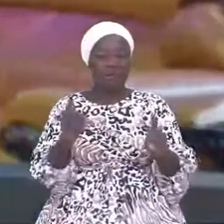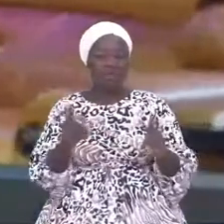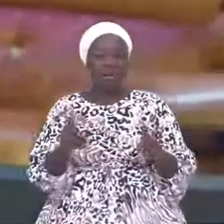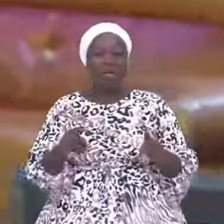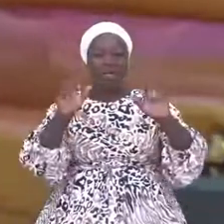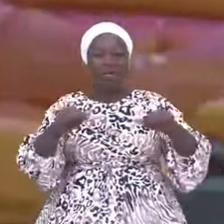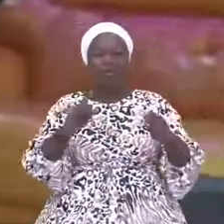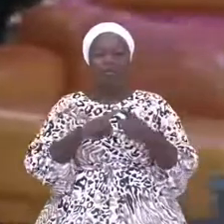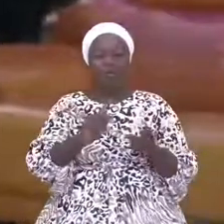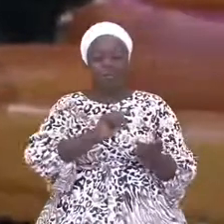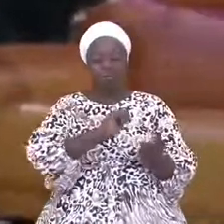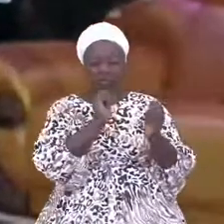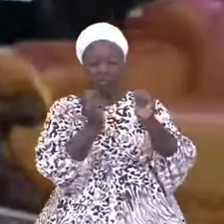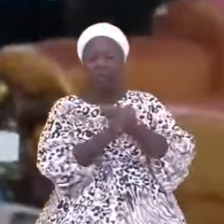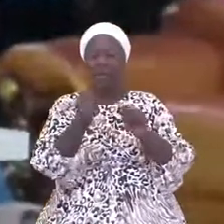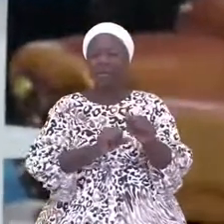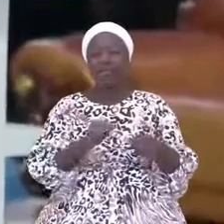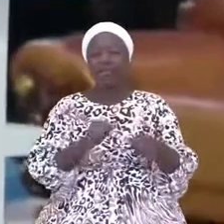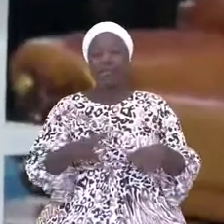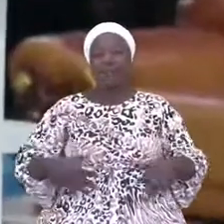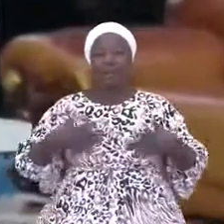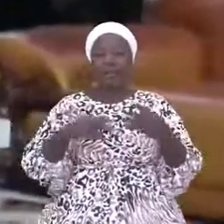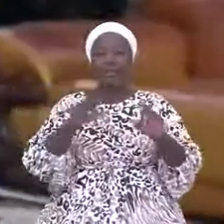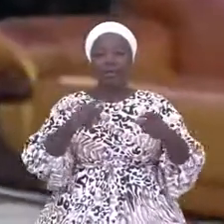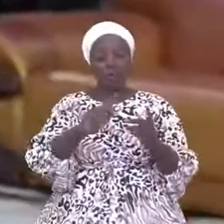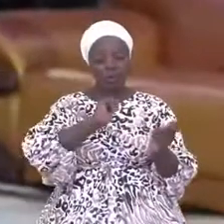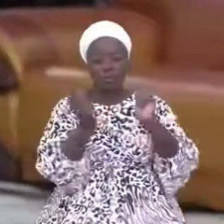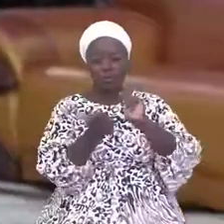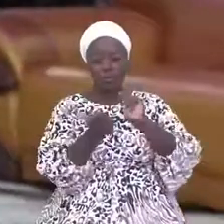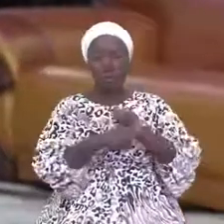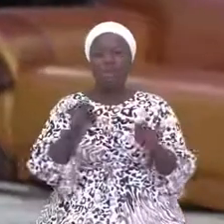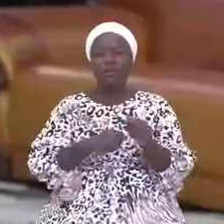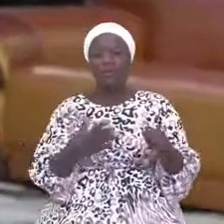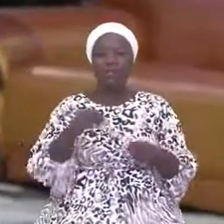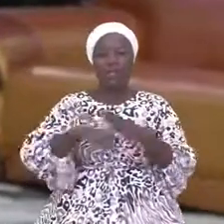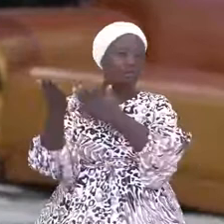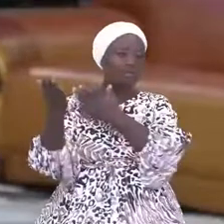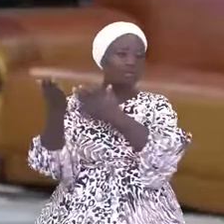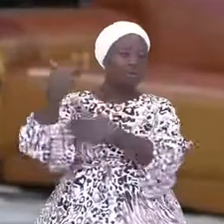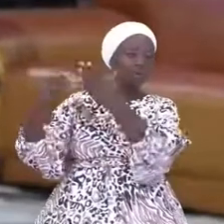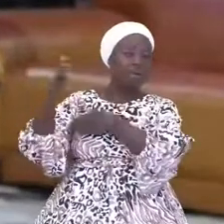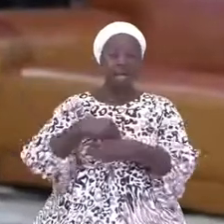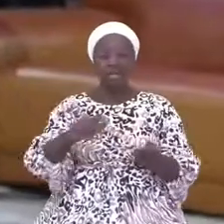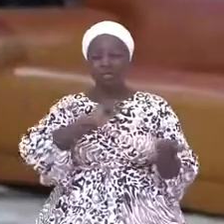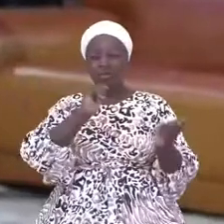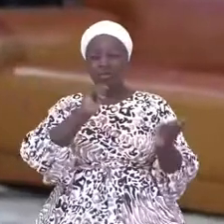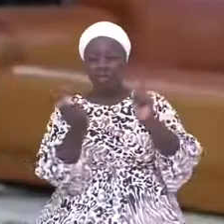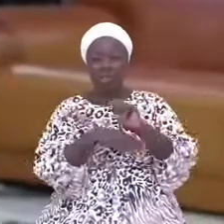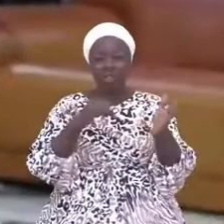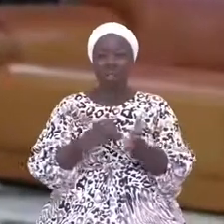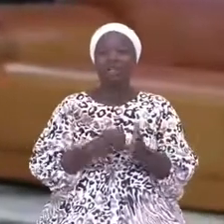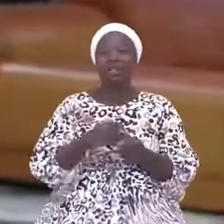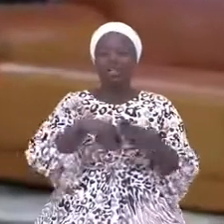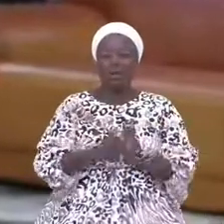de guérir, capable de délivrer, capable de transformer chaque vie, capable de changer